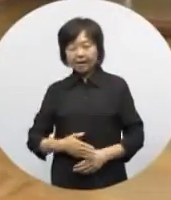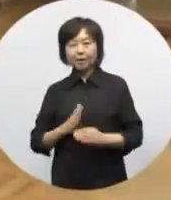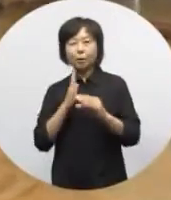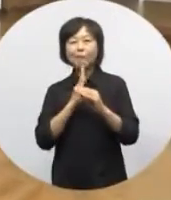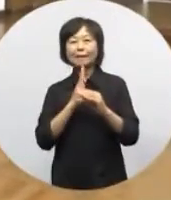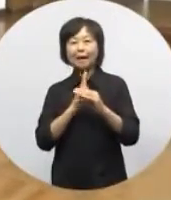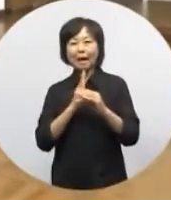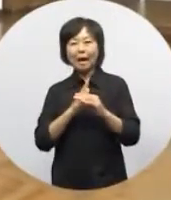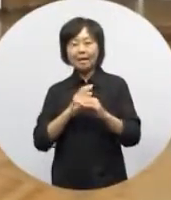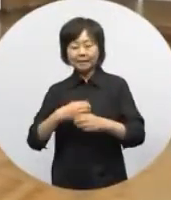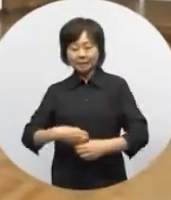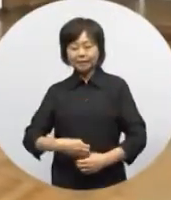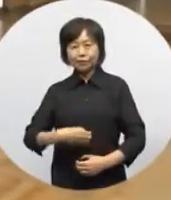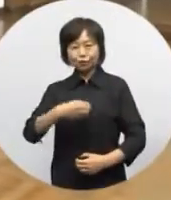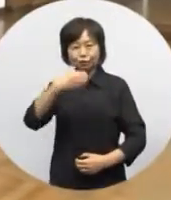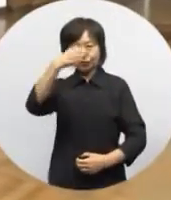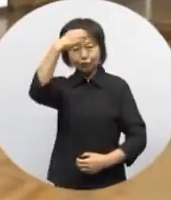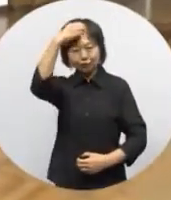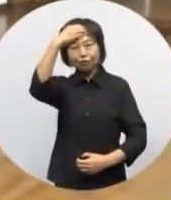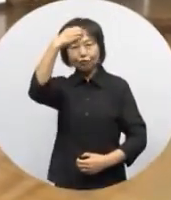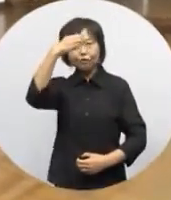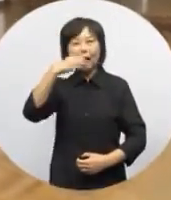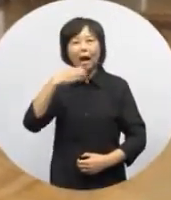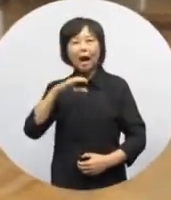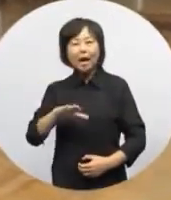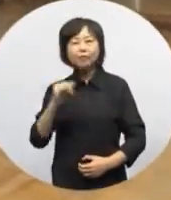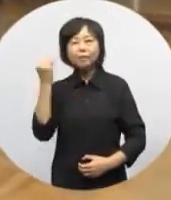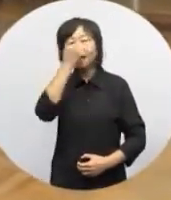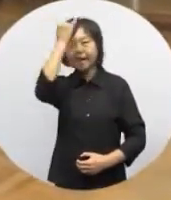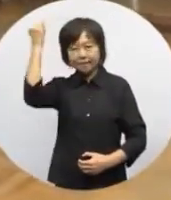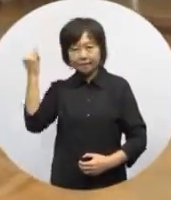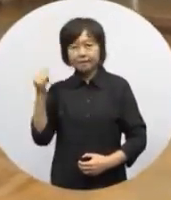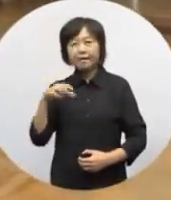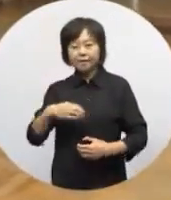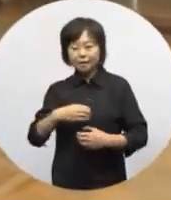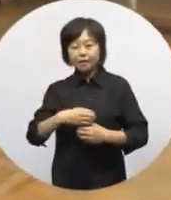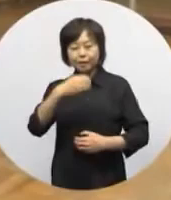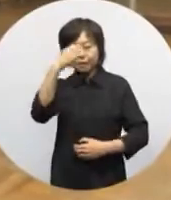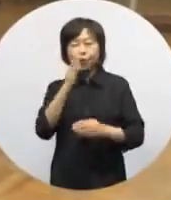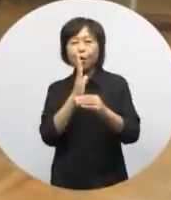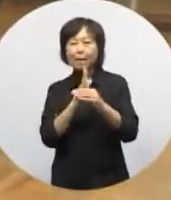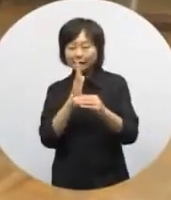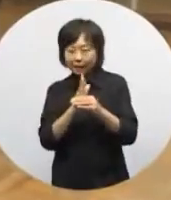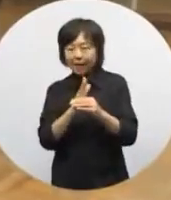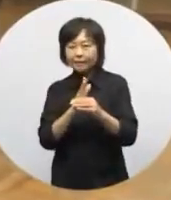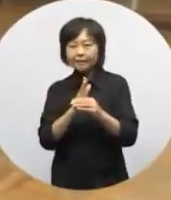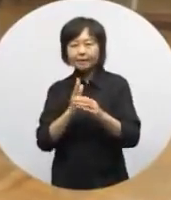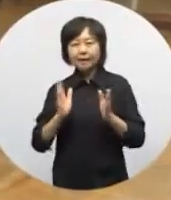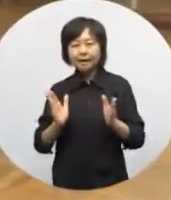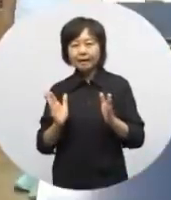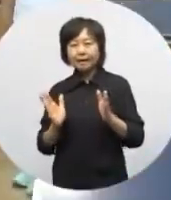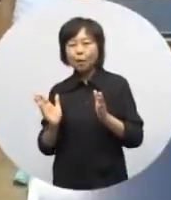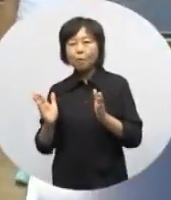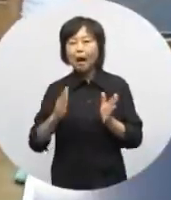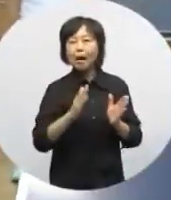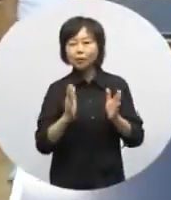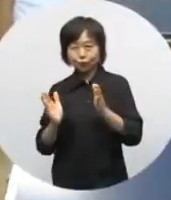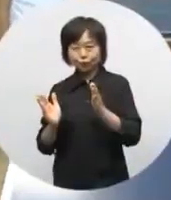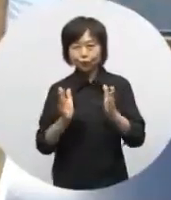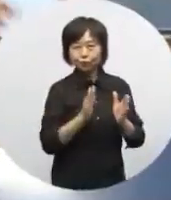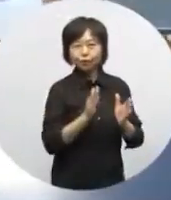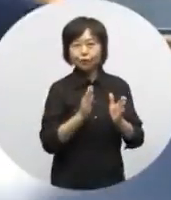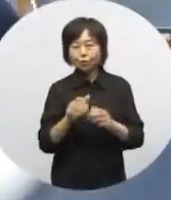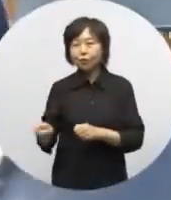中に軸が1本太い棒が入ってると思って、それを軸にして体を回していくように打